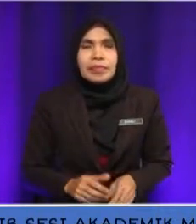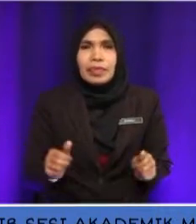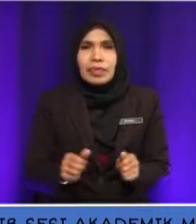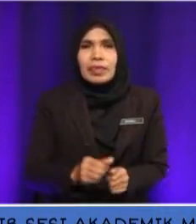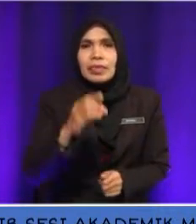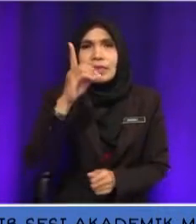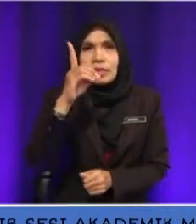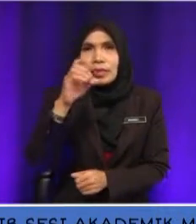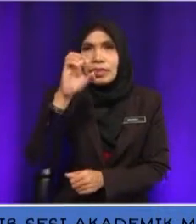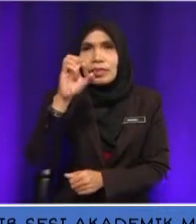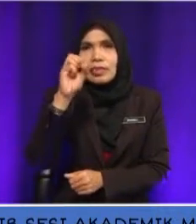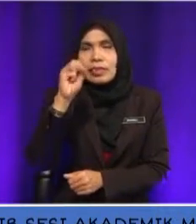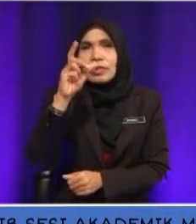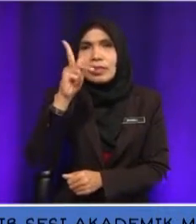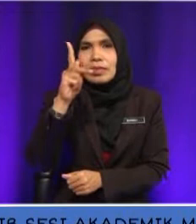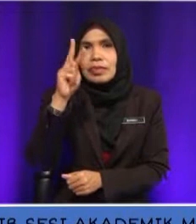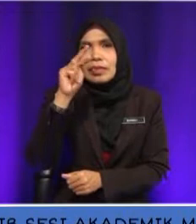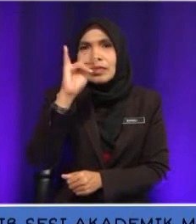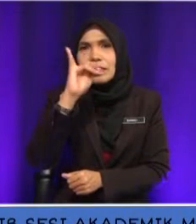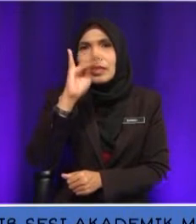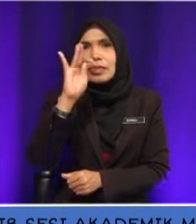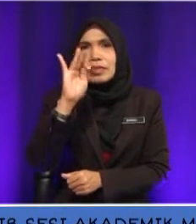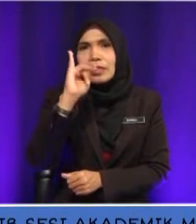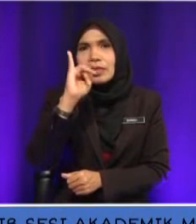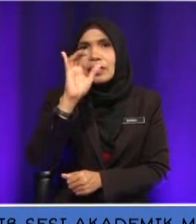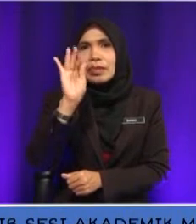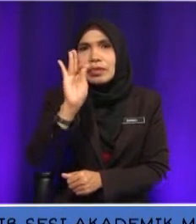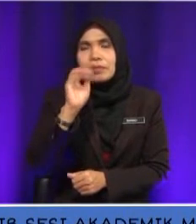bagi semua mata pelajaran yang ada